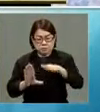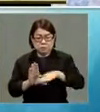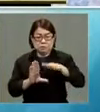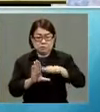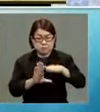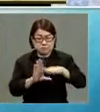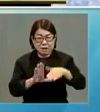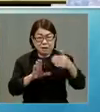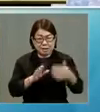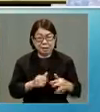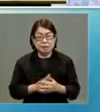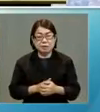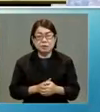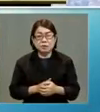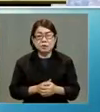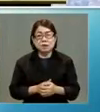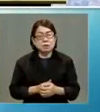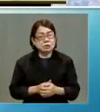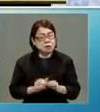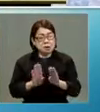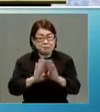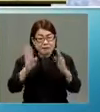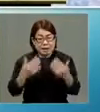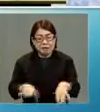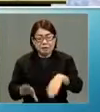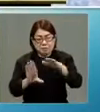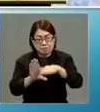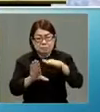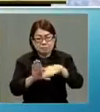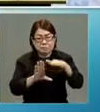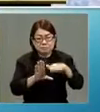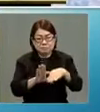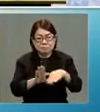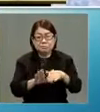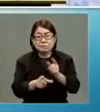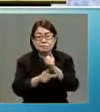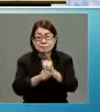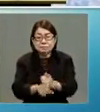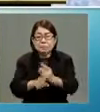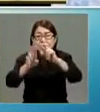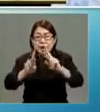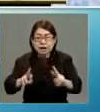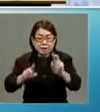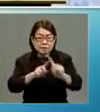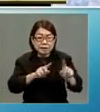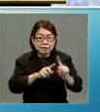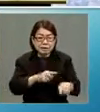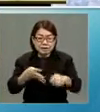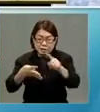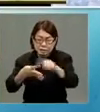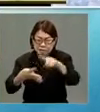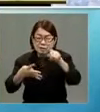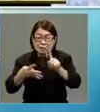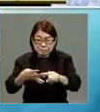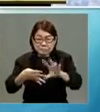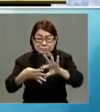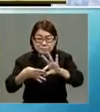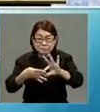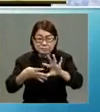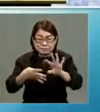บไทยชนะนะครับซึ่งเป็นระบบที่เป็นทางการนะครับตามมาตรการผ่อนปลนหรือมาตรการผ่อนคลายนะครับที่ออกมาตามพระราชกิจจานุเบกษ